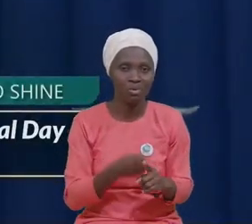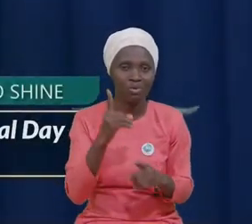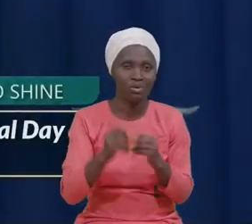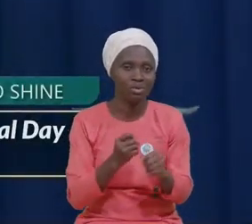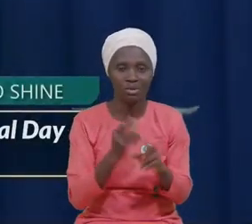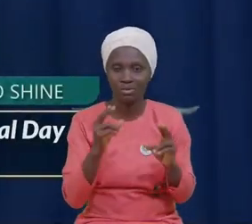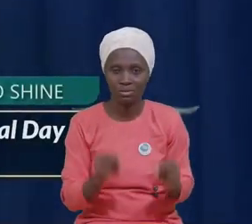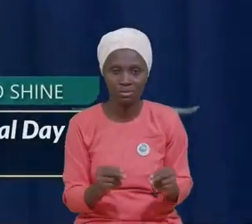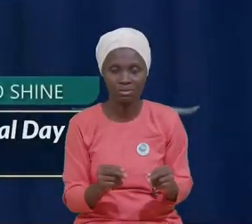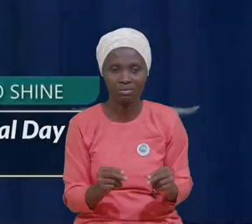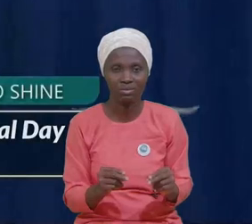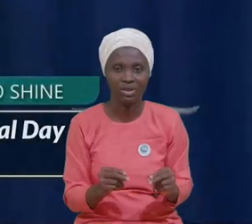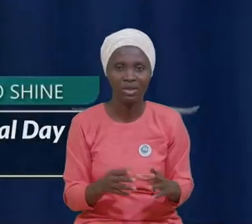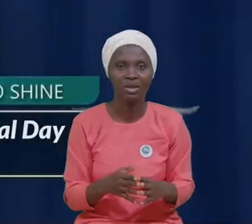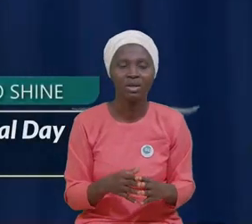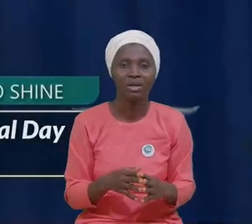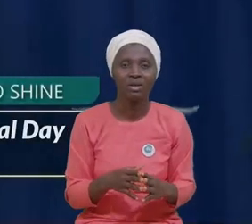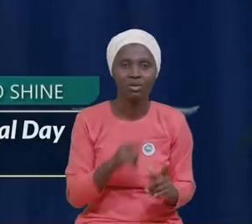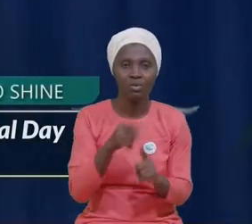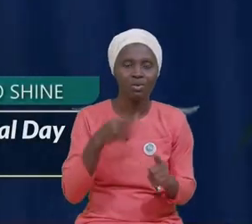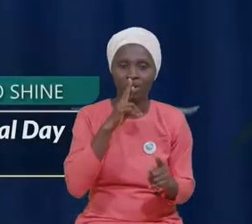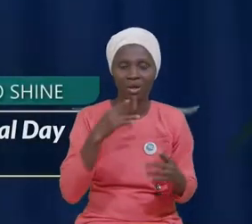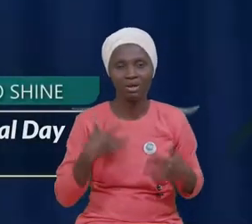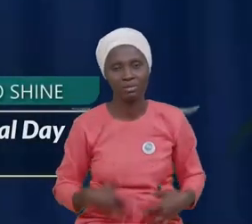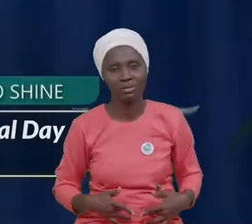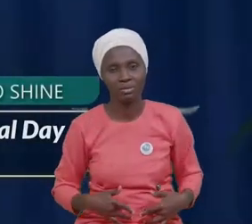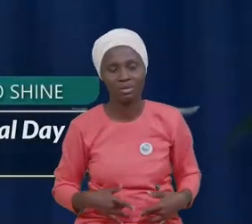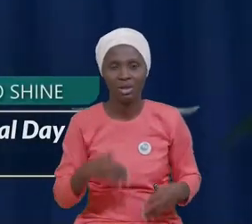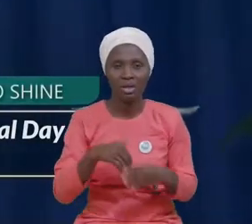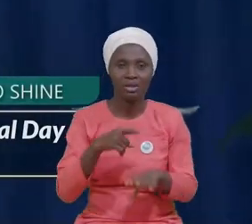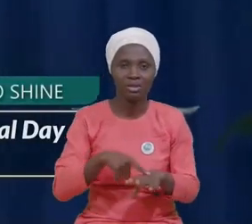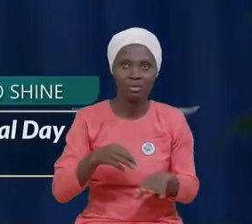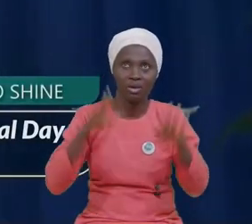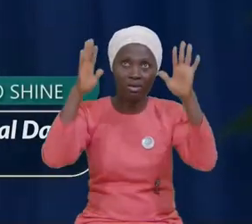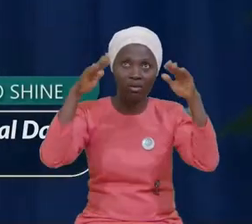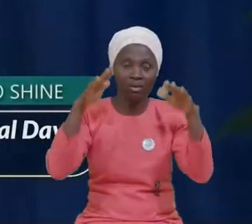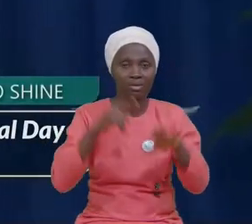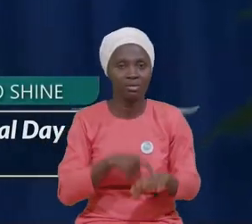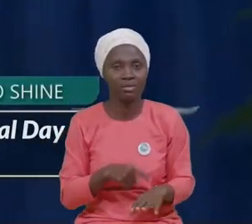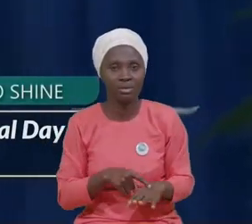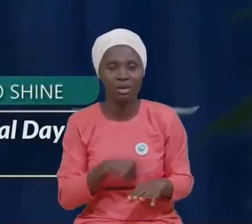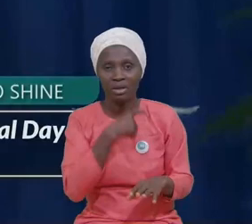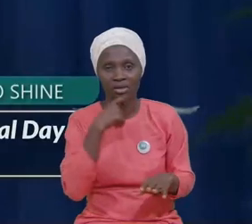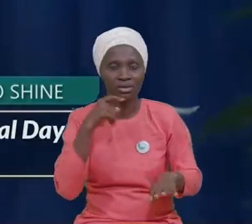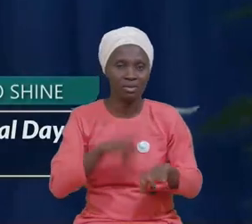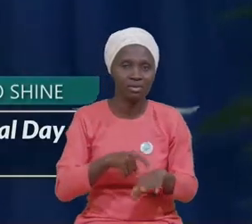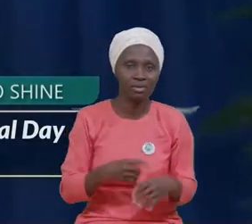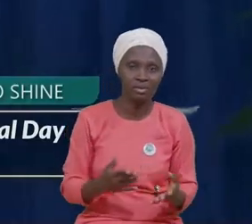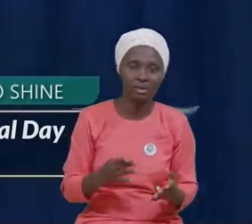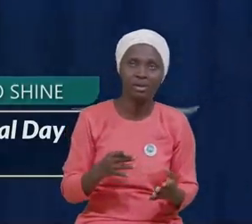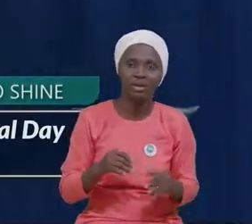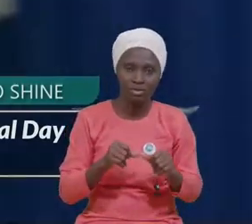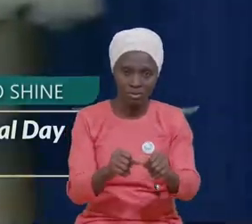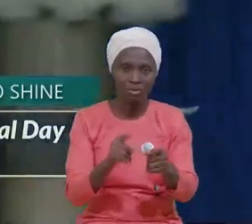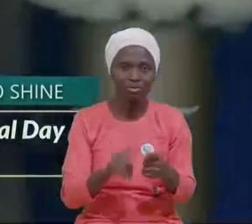ou en bas, ou quand nous sommes découragés. Le soleil continue à briller, saison pluvieuse, saison sèche dans le soleil. Le soleil